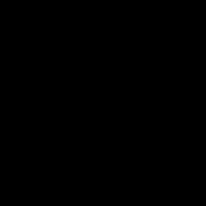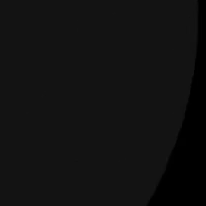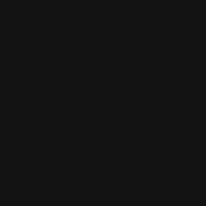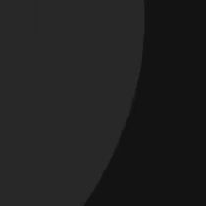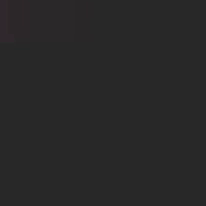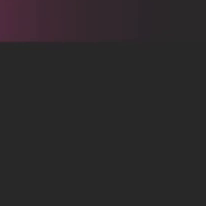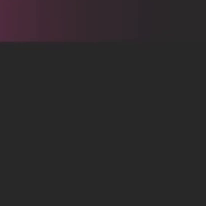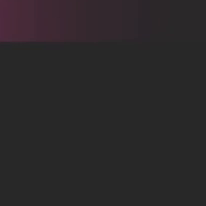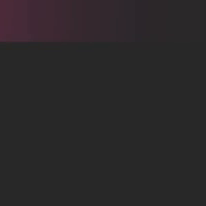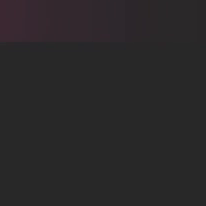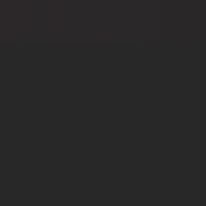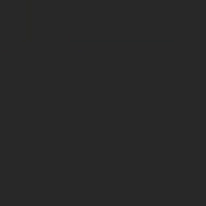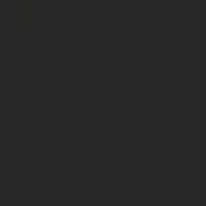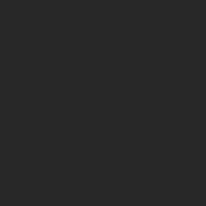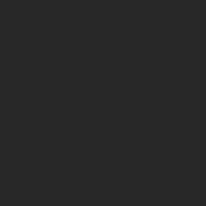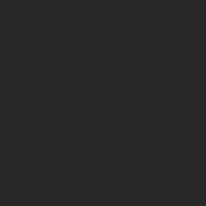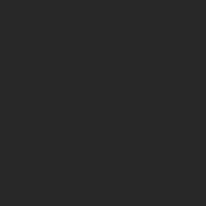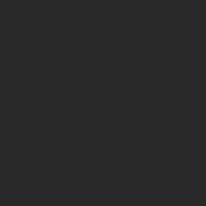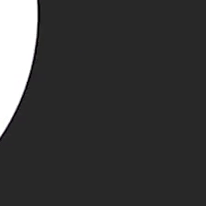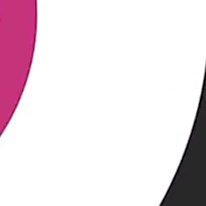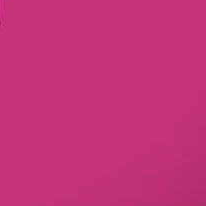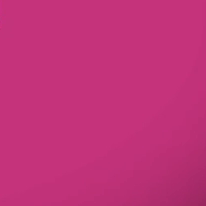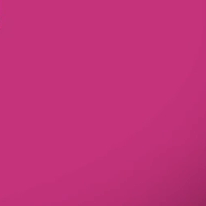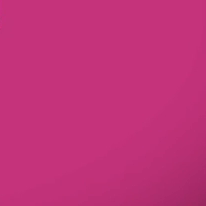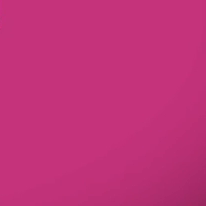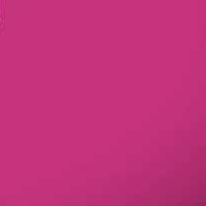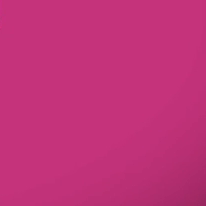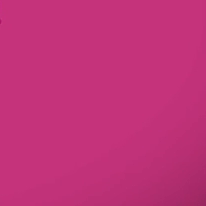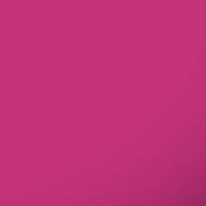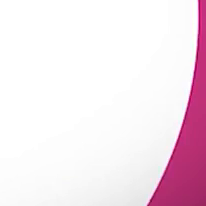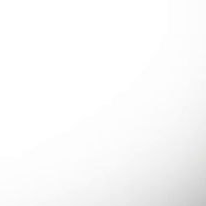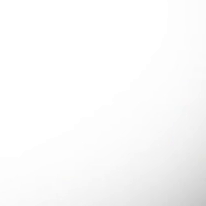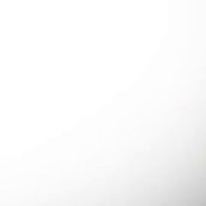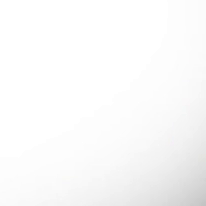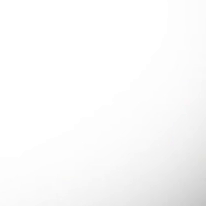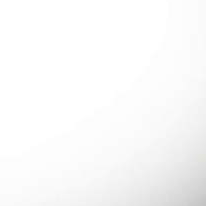Re! Viss ēters ir te!